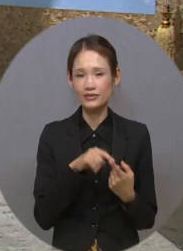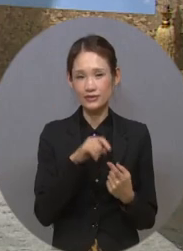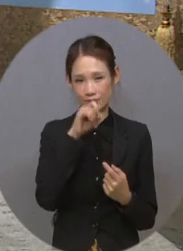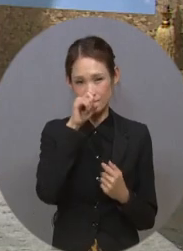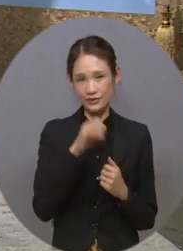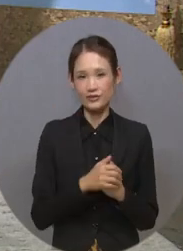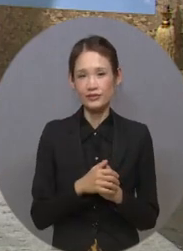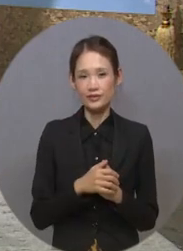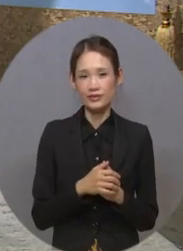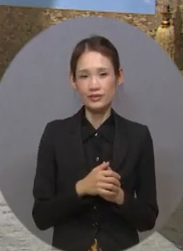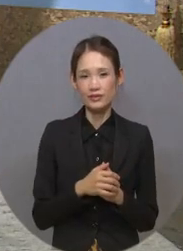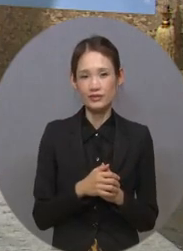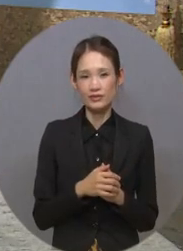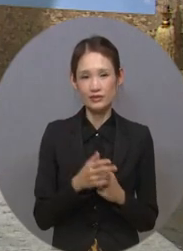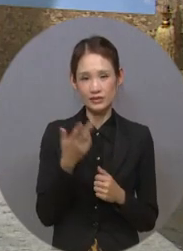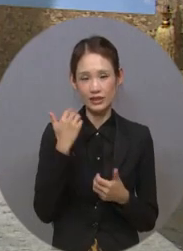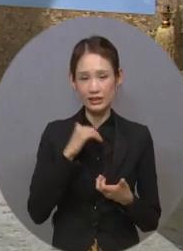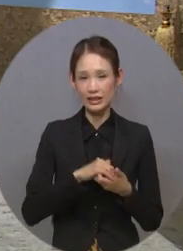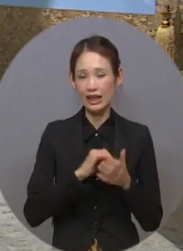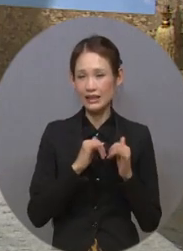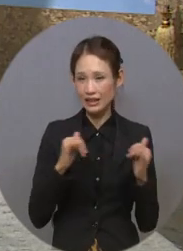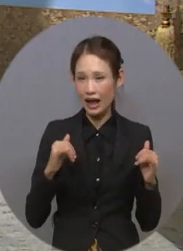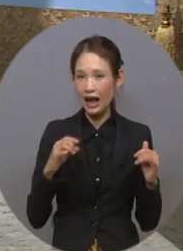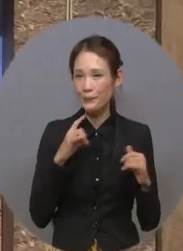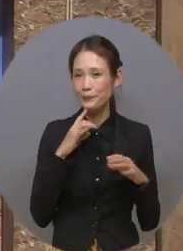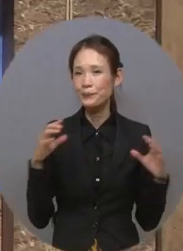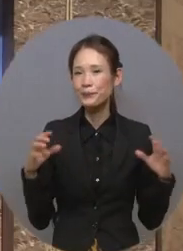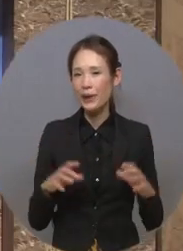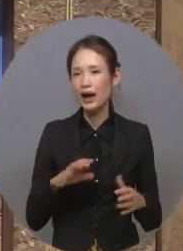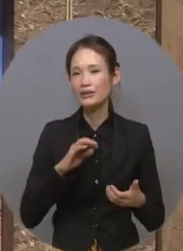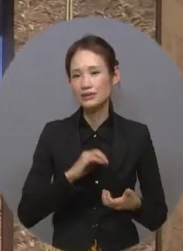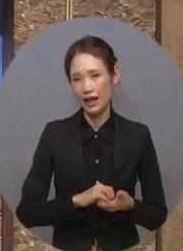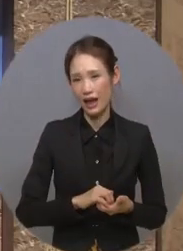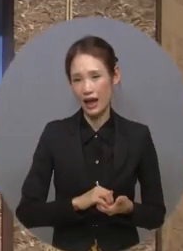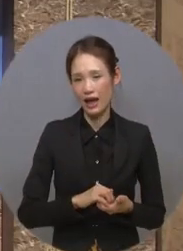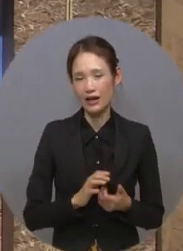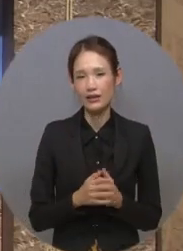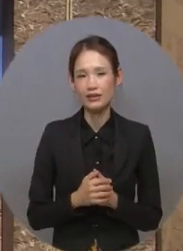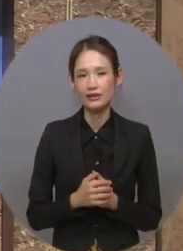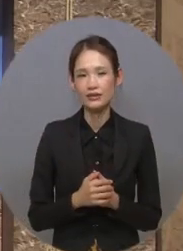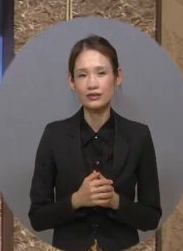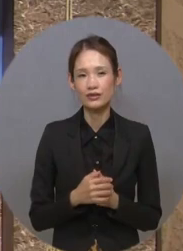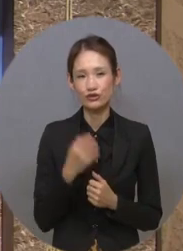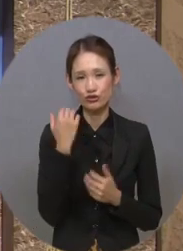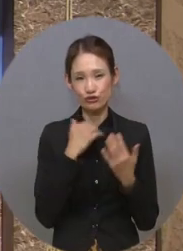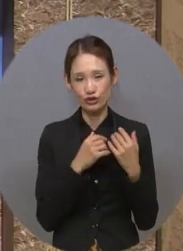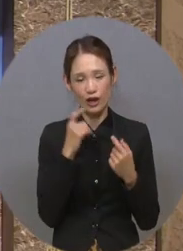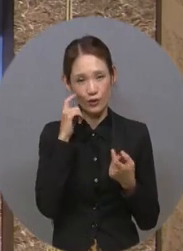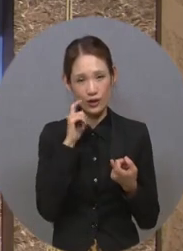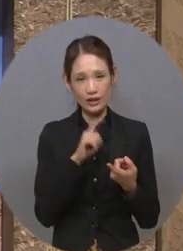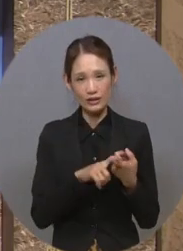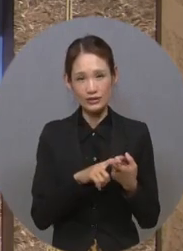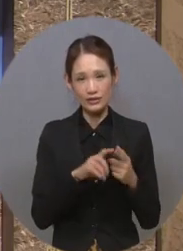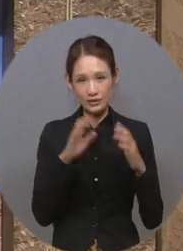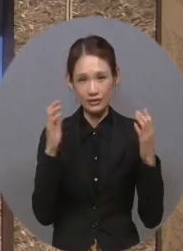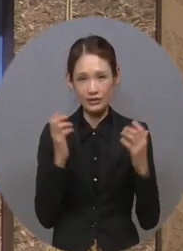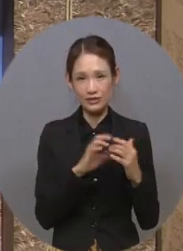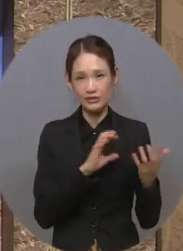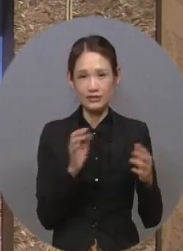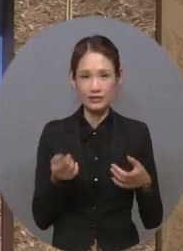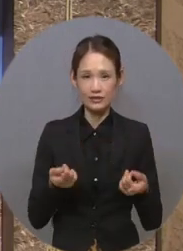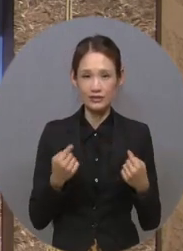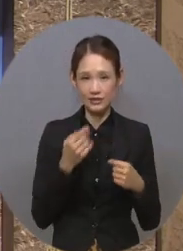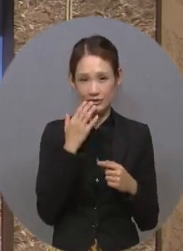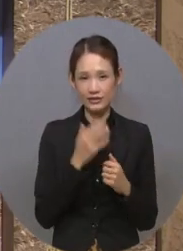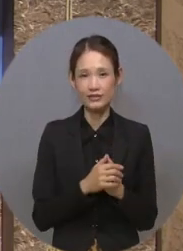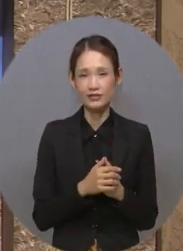네. 네. 옛날에는 뭐 제한된 그 사람들만의 자리였었는데 예, 예. 지금은 누구나 관심 가지면 네. 전 세계에서 다 그렇죠. 참여할